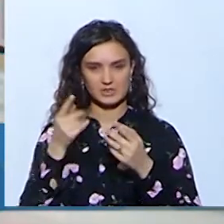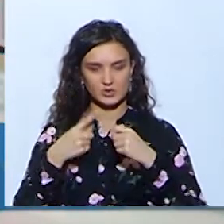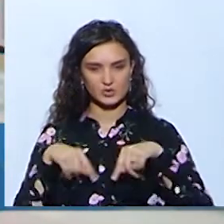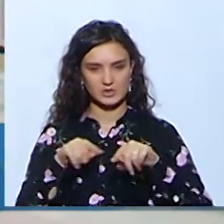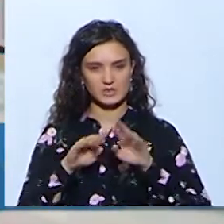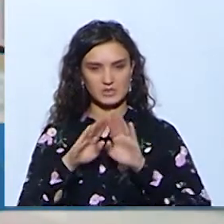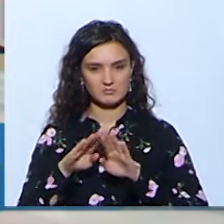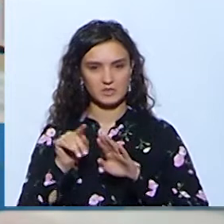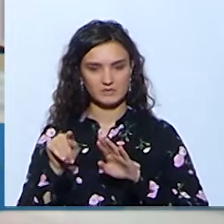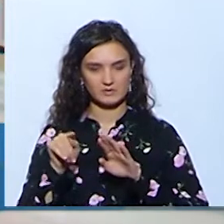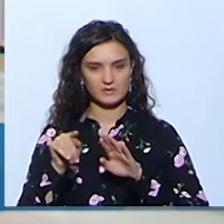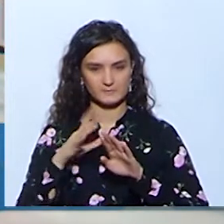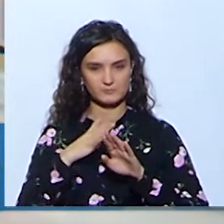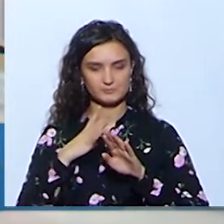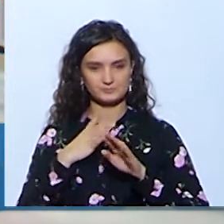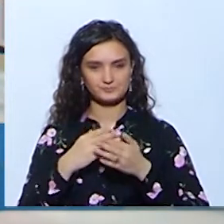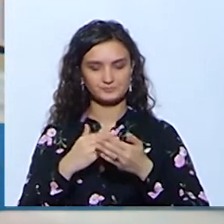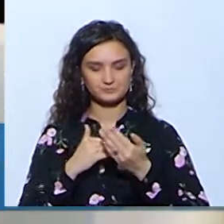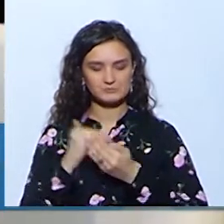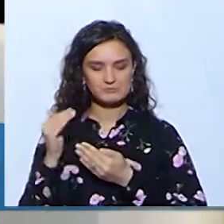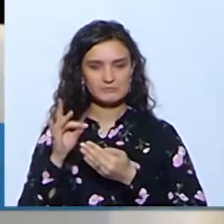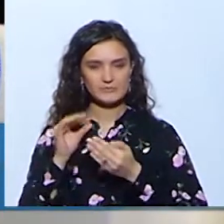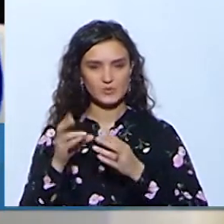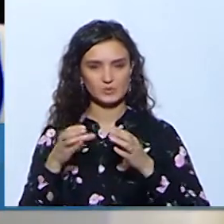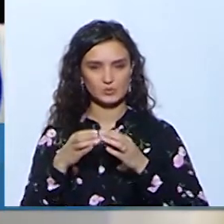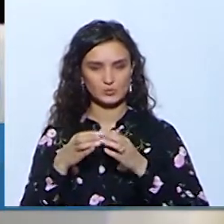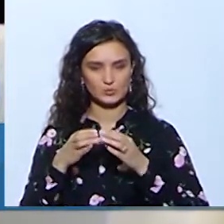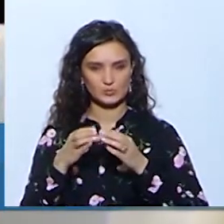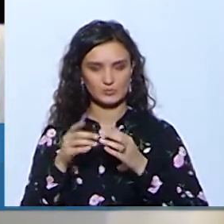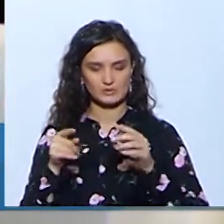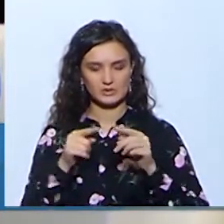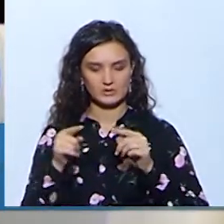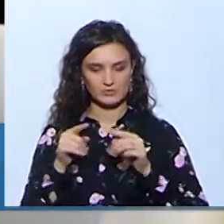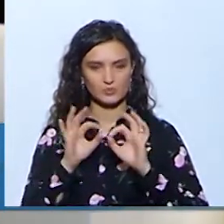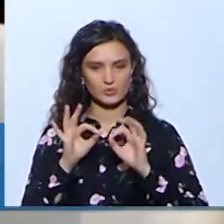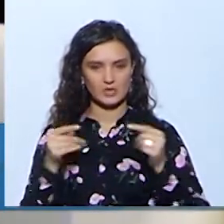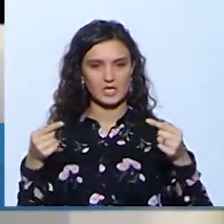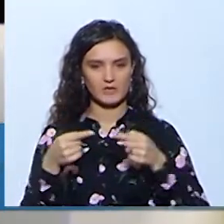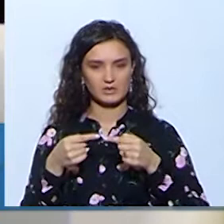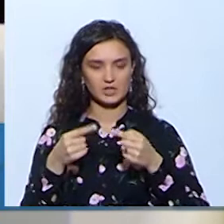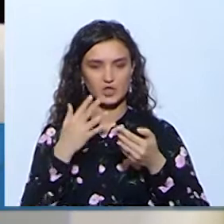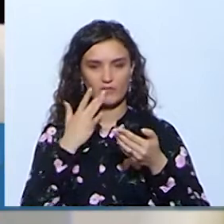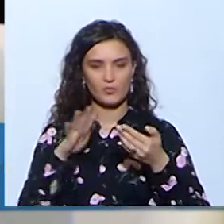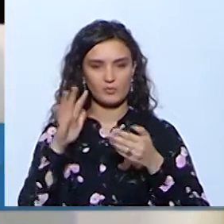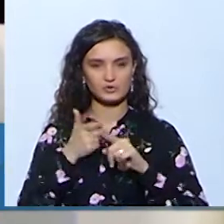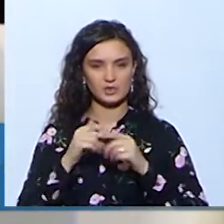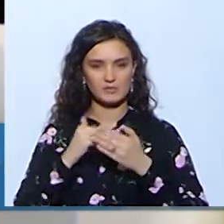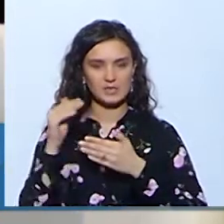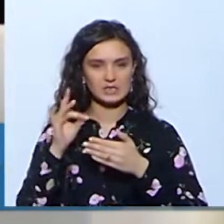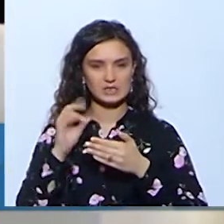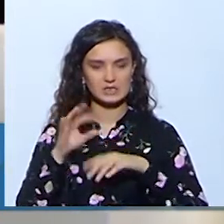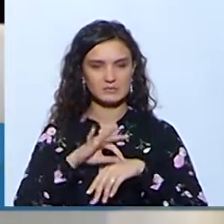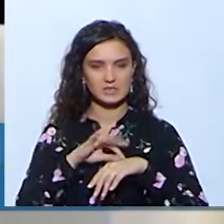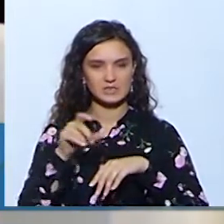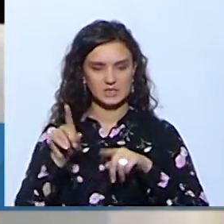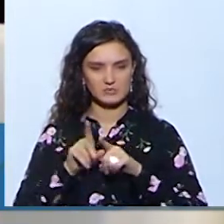ასოციაციის მიხედვით გამოიყო უკიდურესად მაღალი რისკის ჯგუფი, რაც სრულ თანხმედრაში მოვიდა ევროპაში დაუშვათ ძალიან მაღალი რისკის მქონე